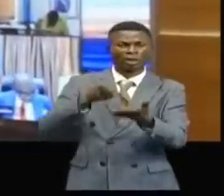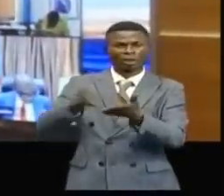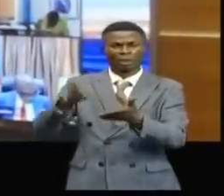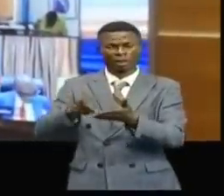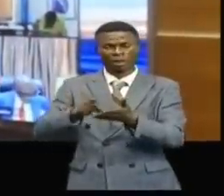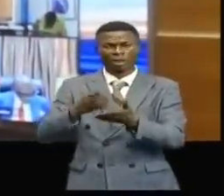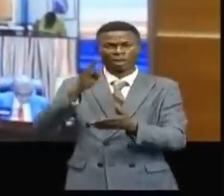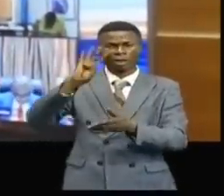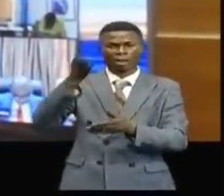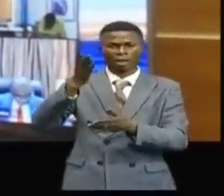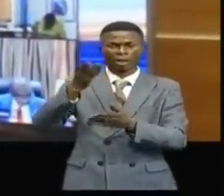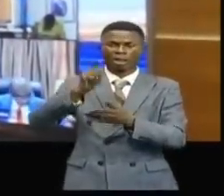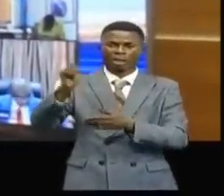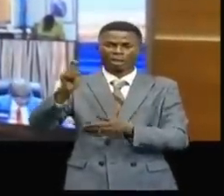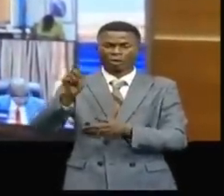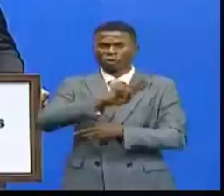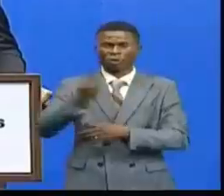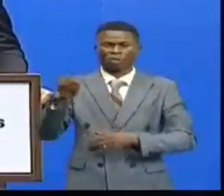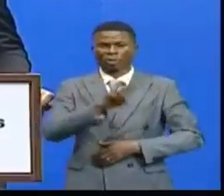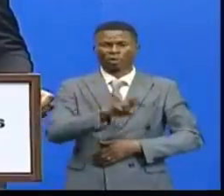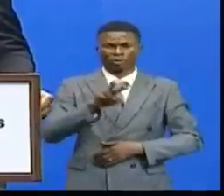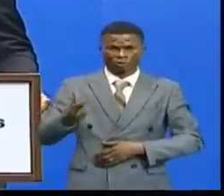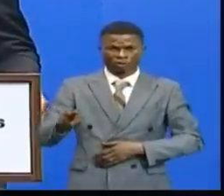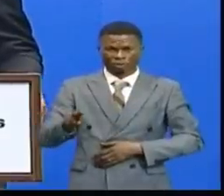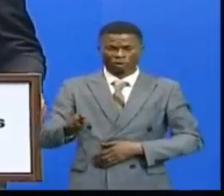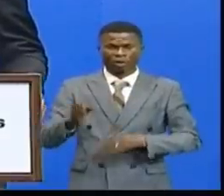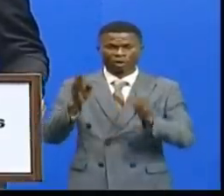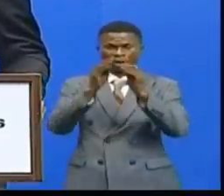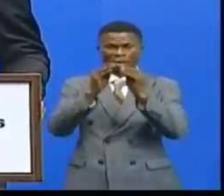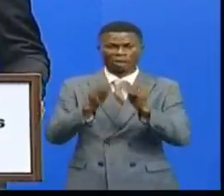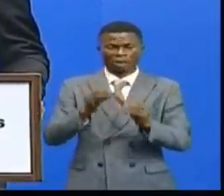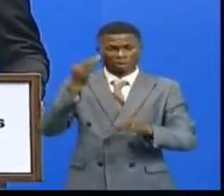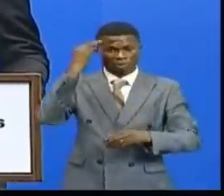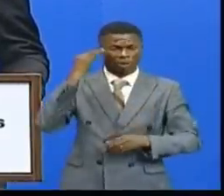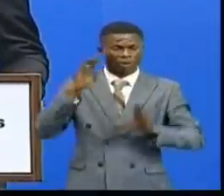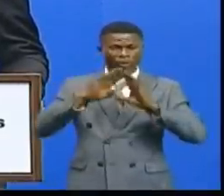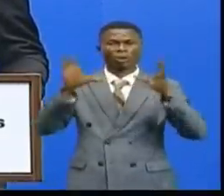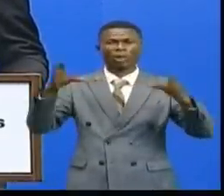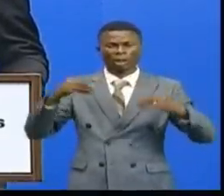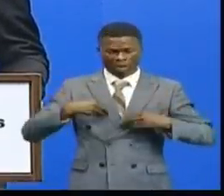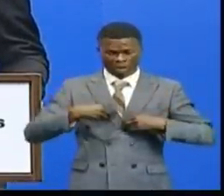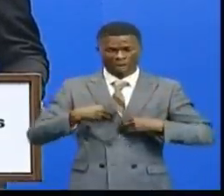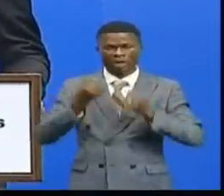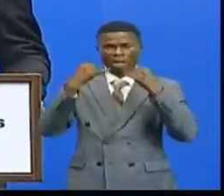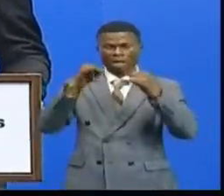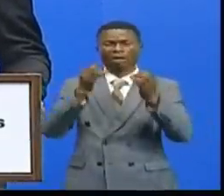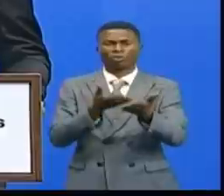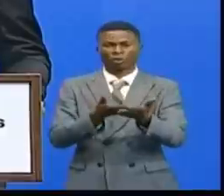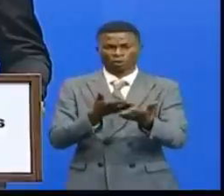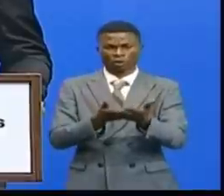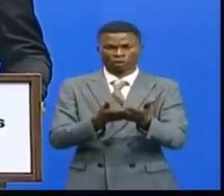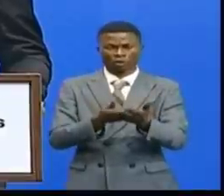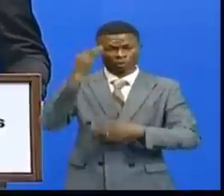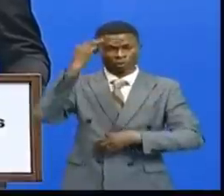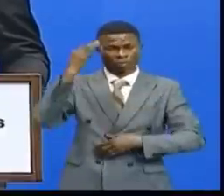le quatrième trimestre 2022. Le Conseil des ministres a pris acte de cette note d'information et le ministre de la Santé